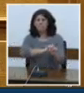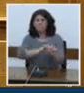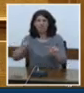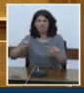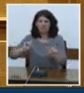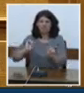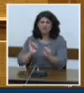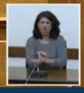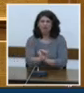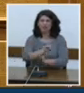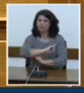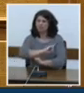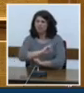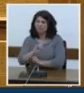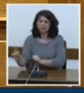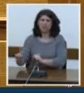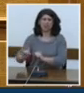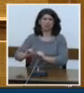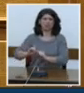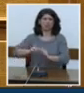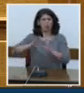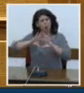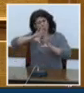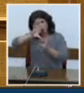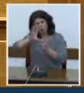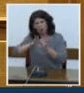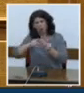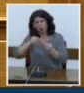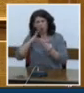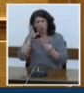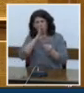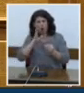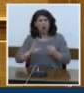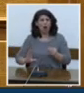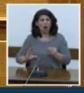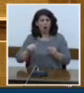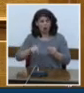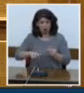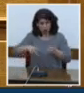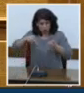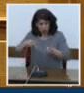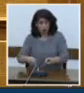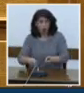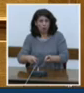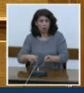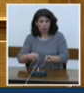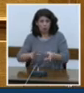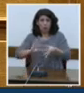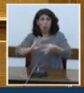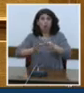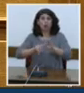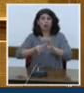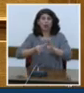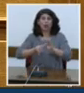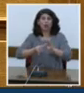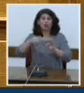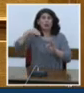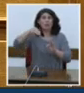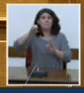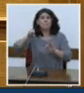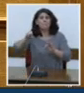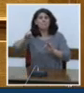με κύρια ευθύνη των δυνάμεων που υποτίθεται ότι την παρουσίαζαν ως μέσο κοινωνικής